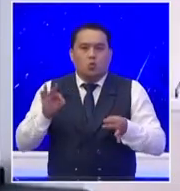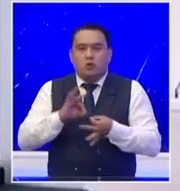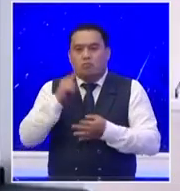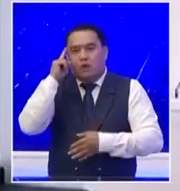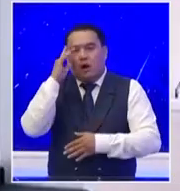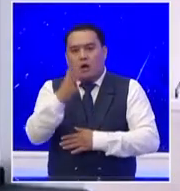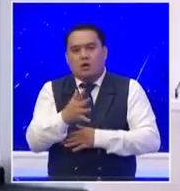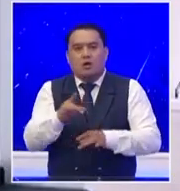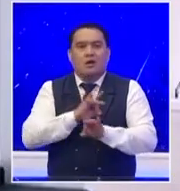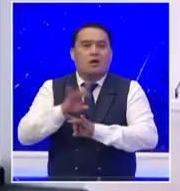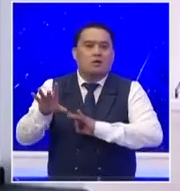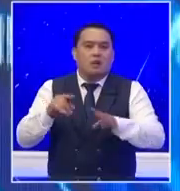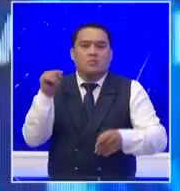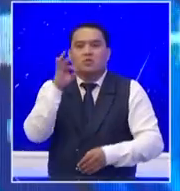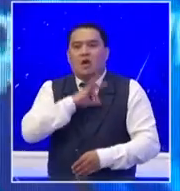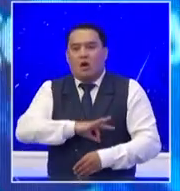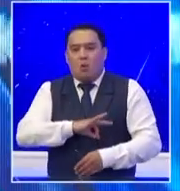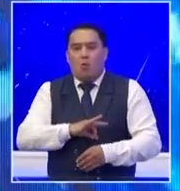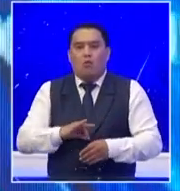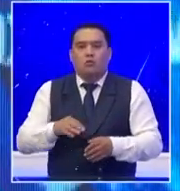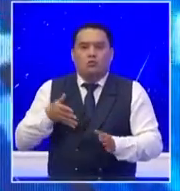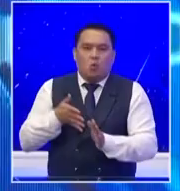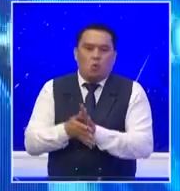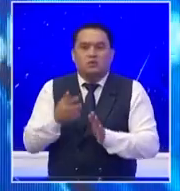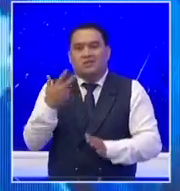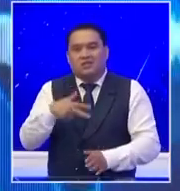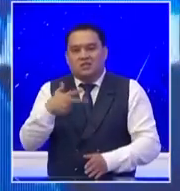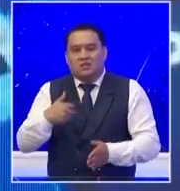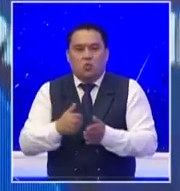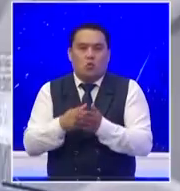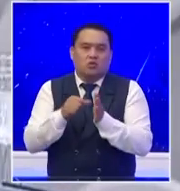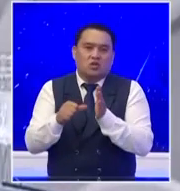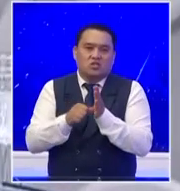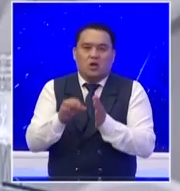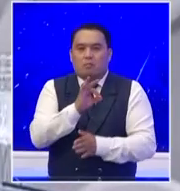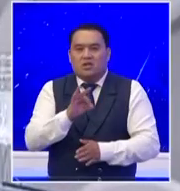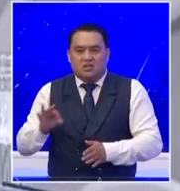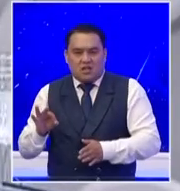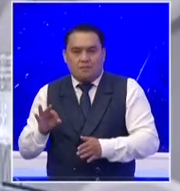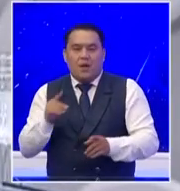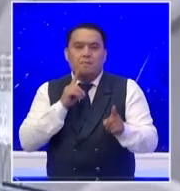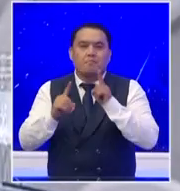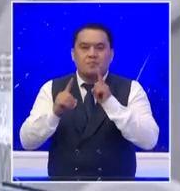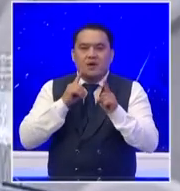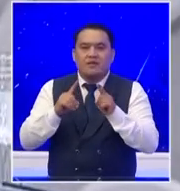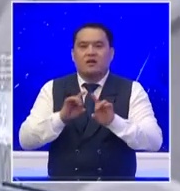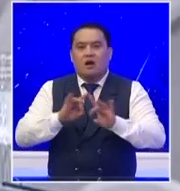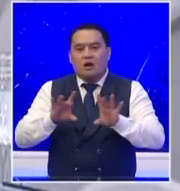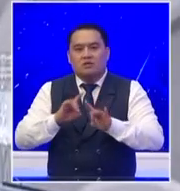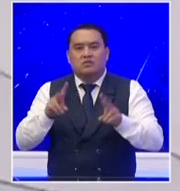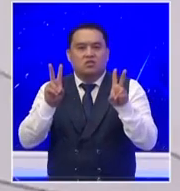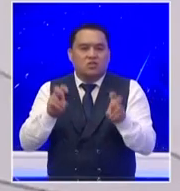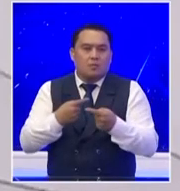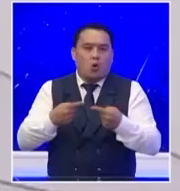Прогноз потери рекламных доходов в текущем году исчисляется в среднем от 30 до 60%. Также на брифинге затронули